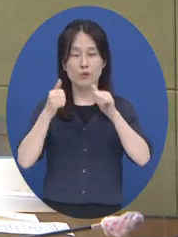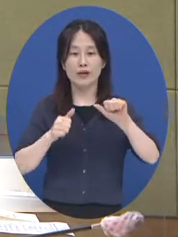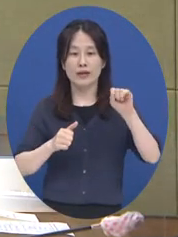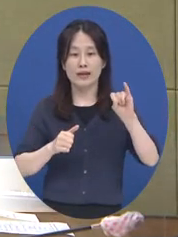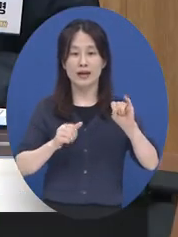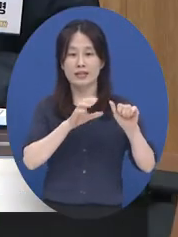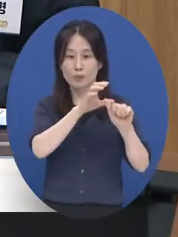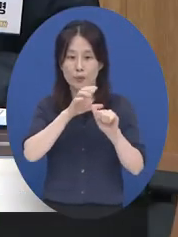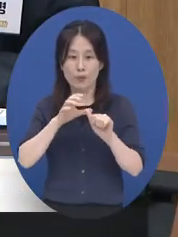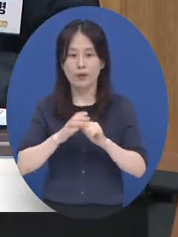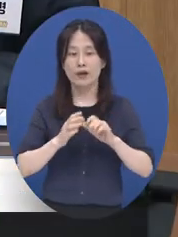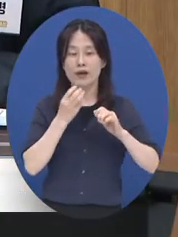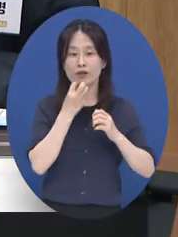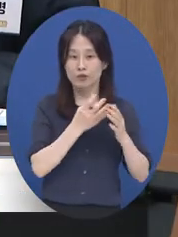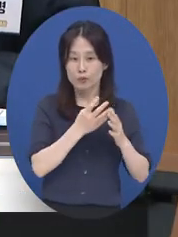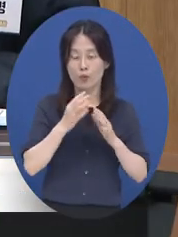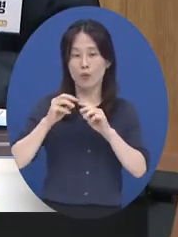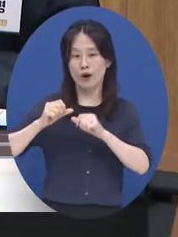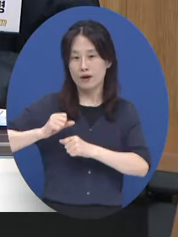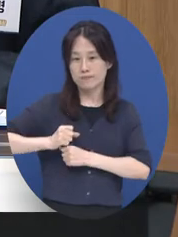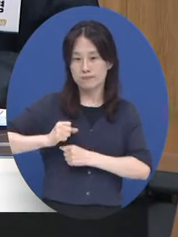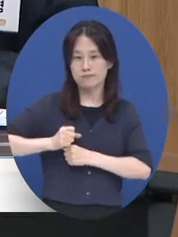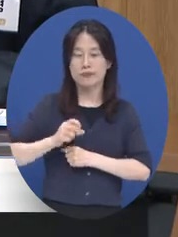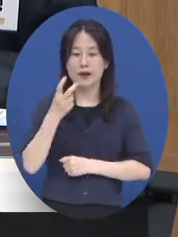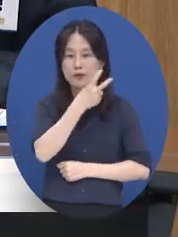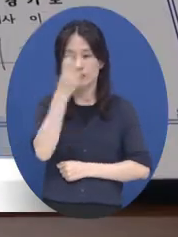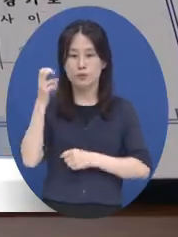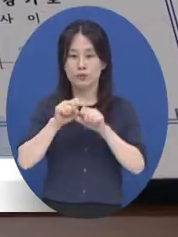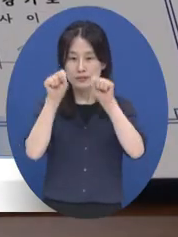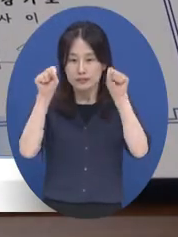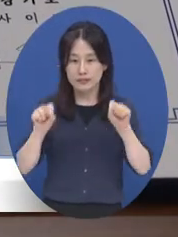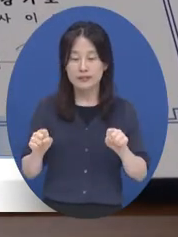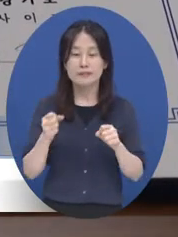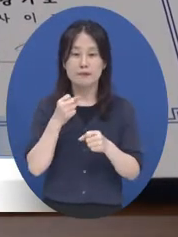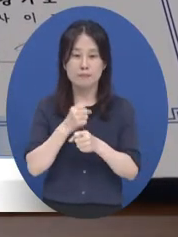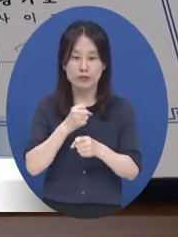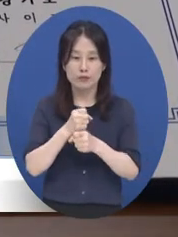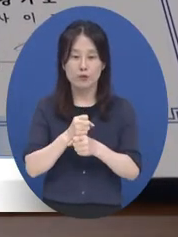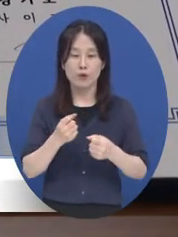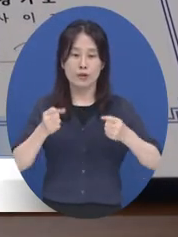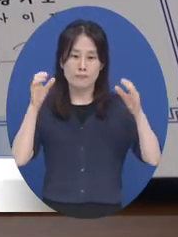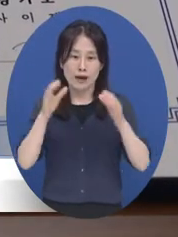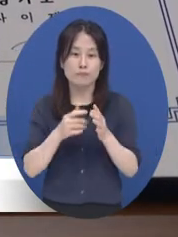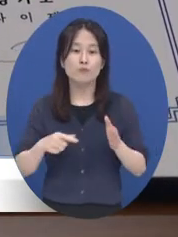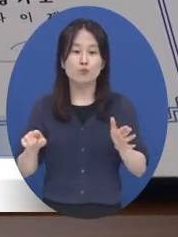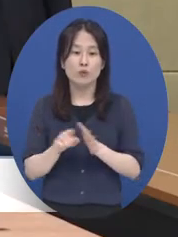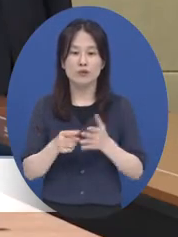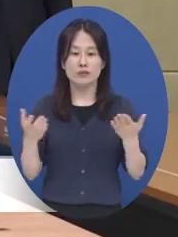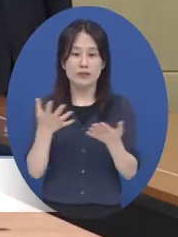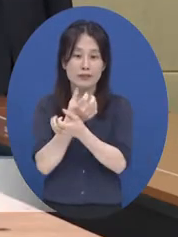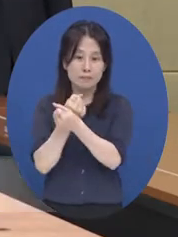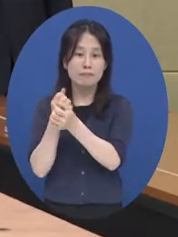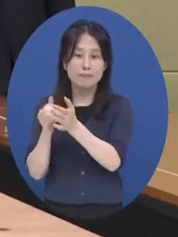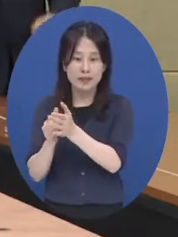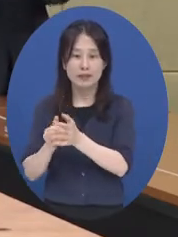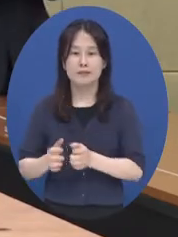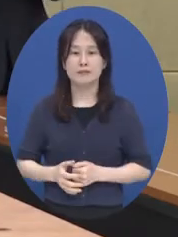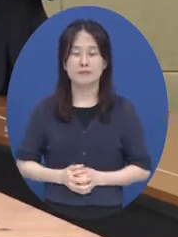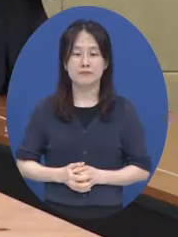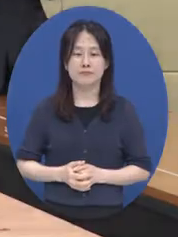인공지능을 활용해 경기도와 육군이 스마트 국방 체계를 구축하고 협력 관계를 맺기 위한 업무 협약을